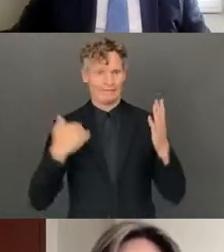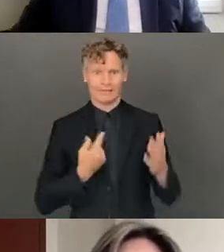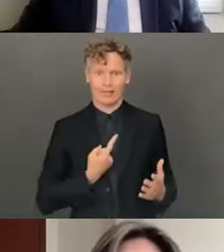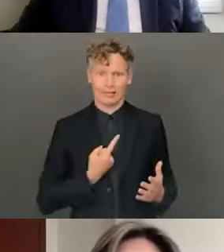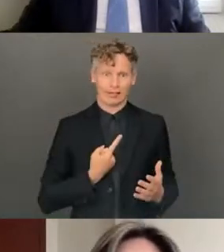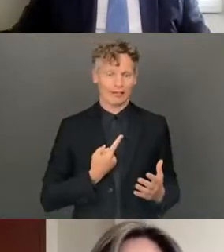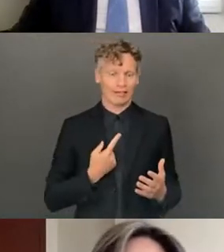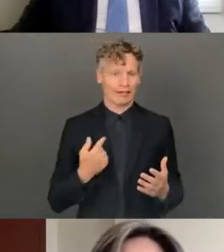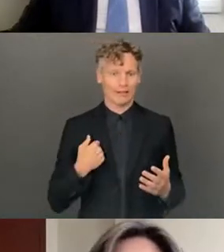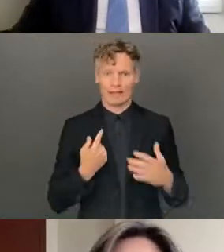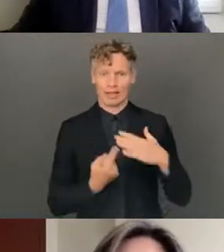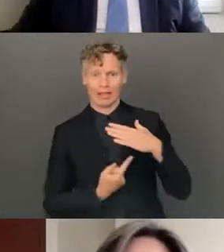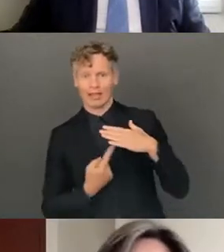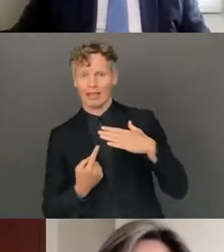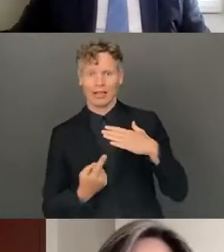d'isolation.